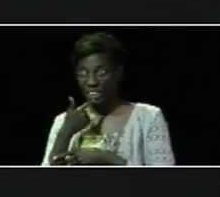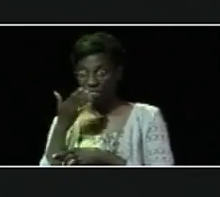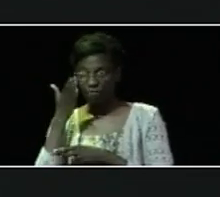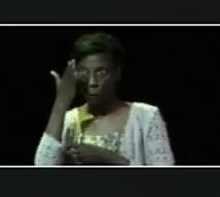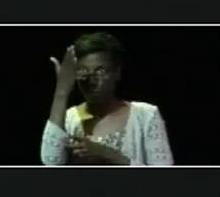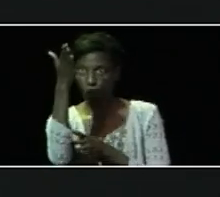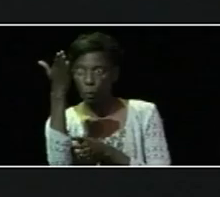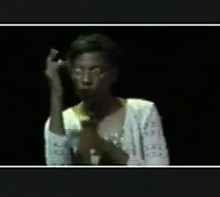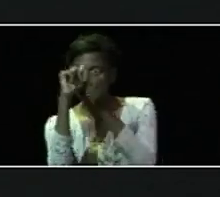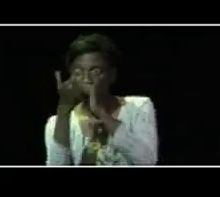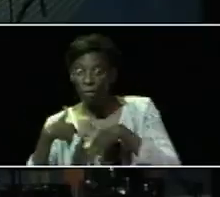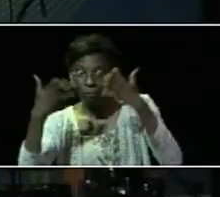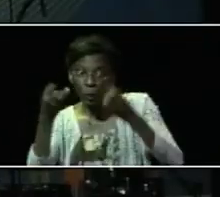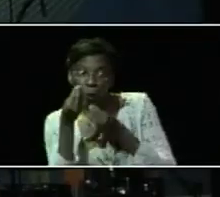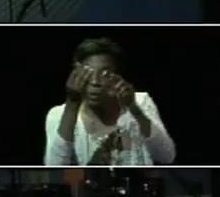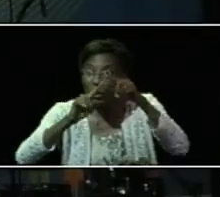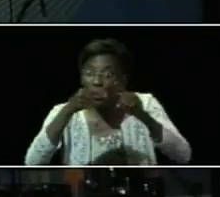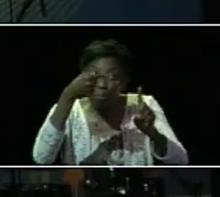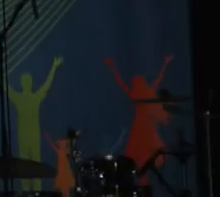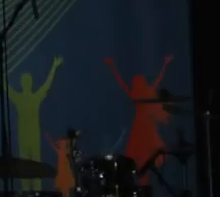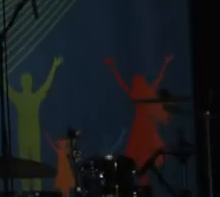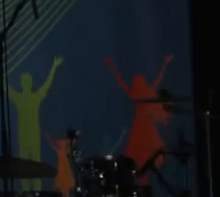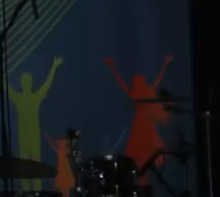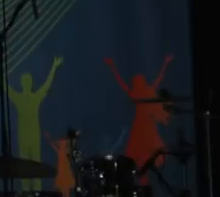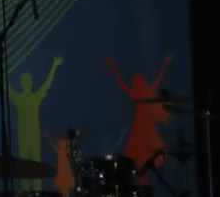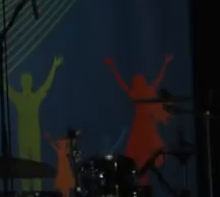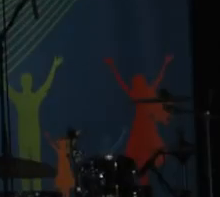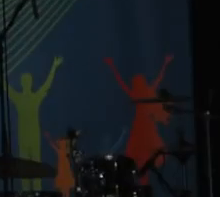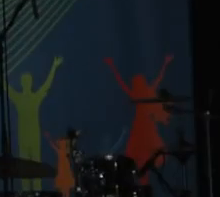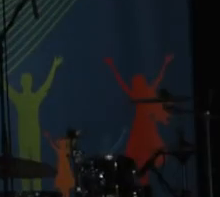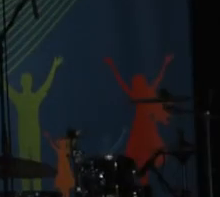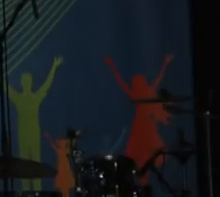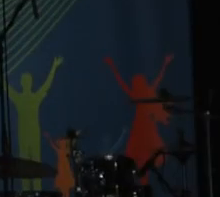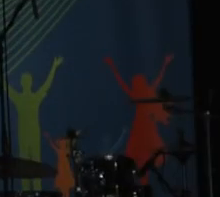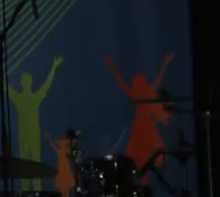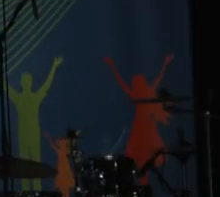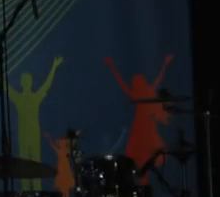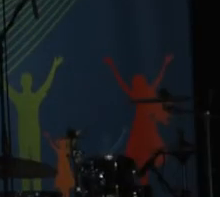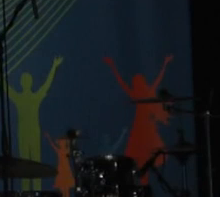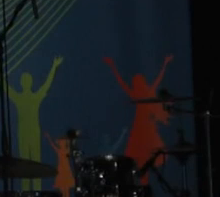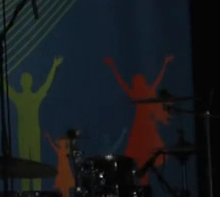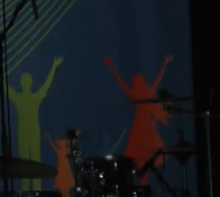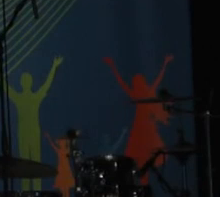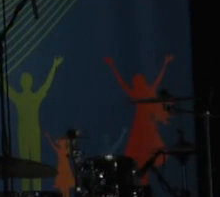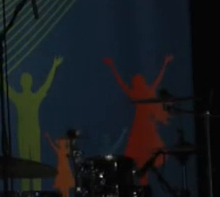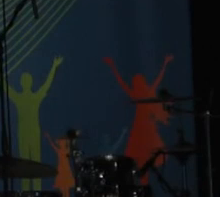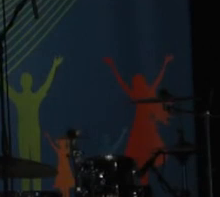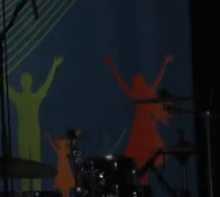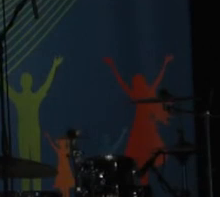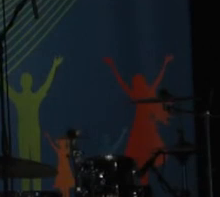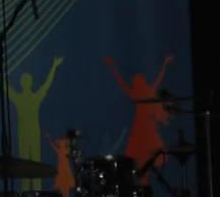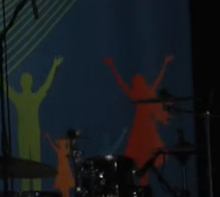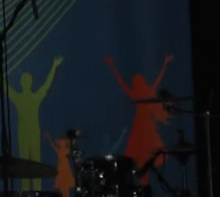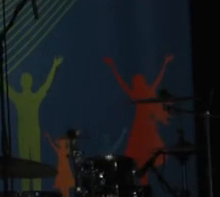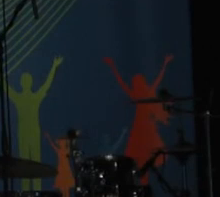donner quelque chose. Now, 15 tells us that we shouldn't be timid about our spiritual relationship with him. Et verset 15 nous montre